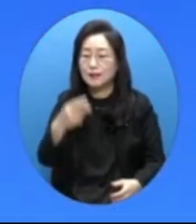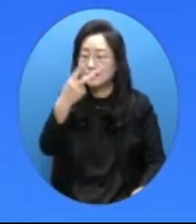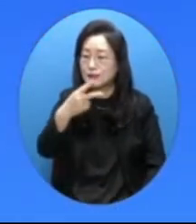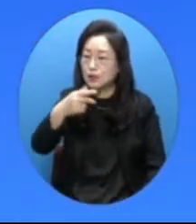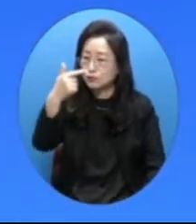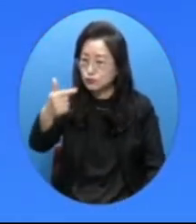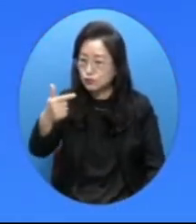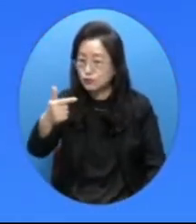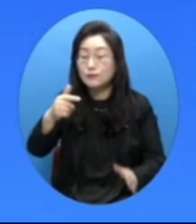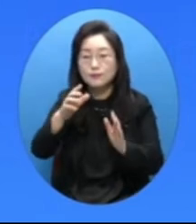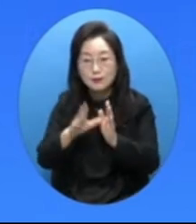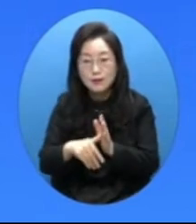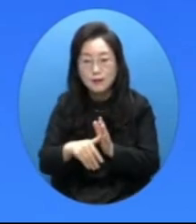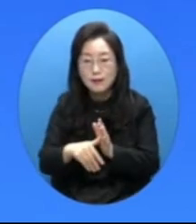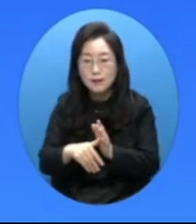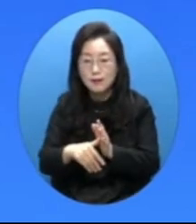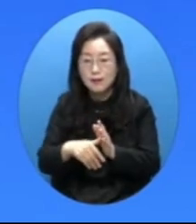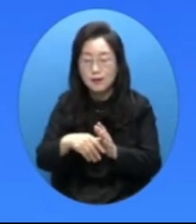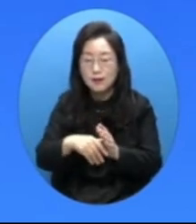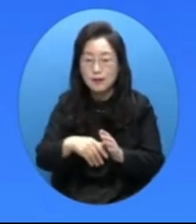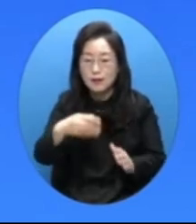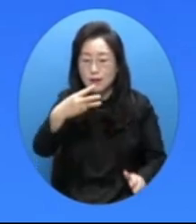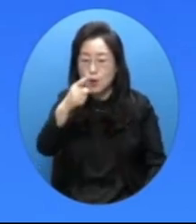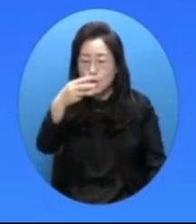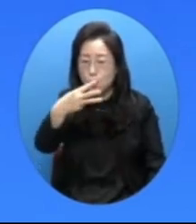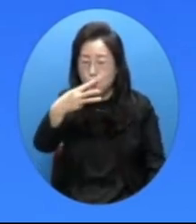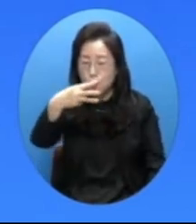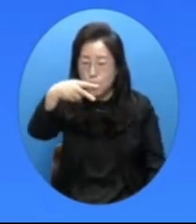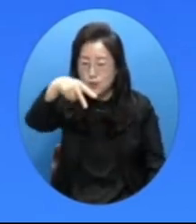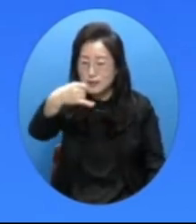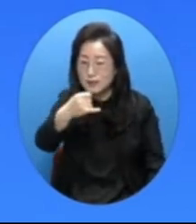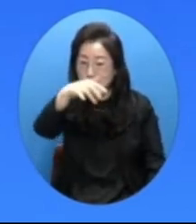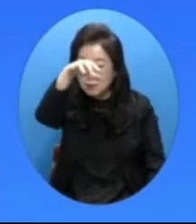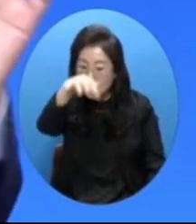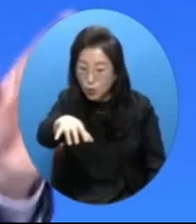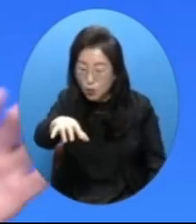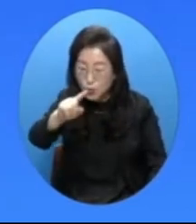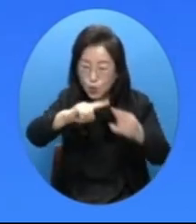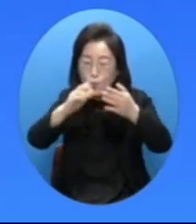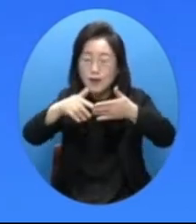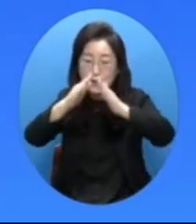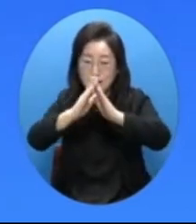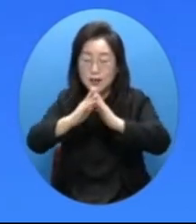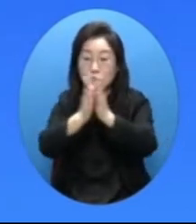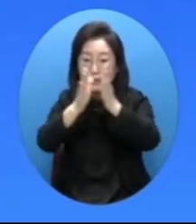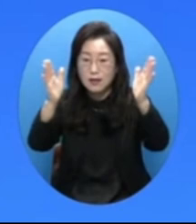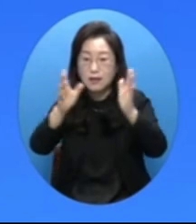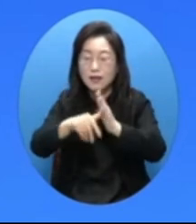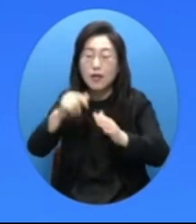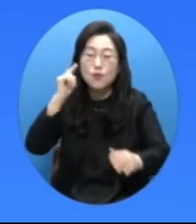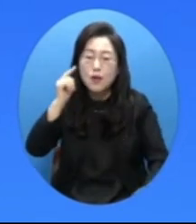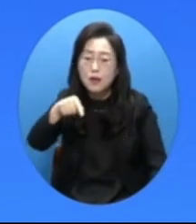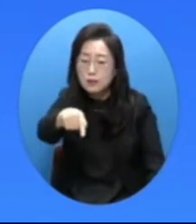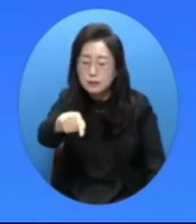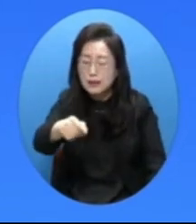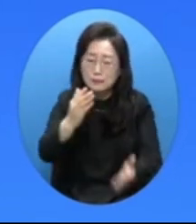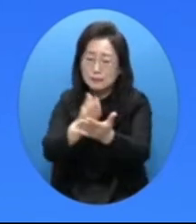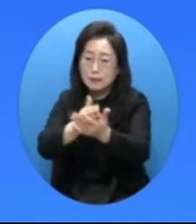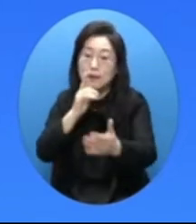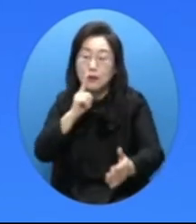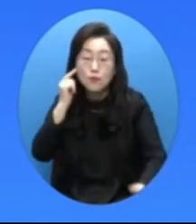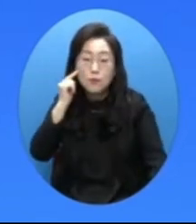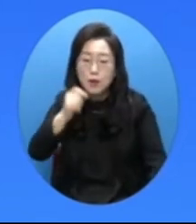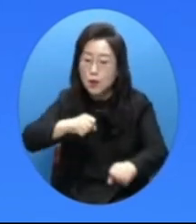2006년도 그가 샬롯이라는 곳에 가서 교회를 시작할 때 사람들이 다 말렸습니다 그 샬롯은 이미 그